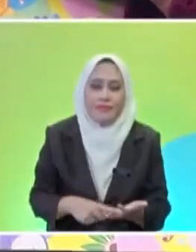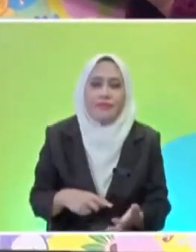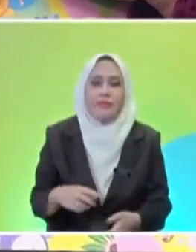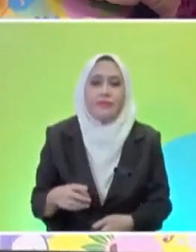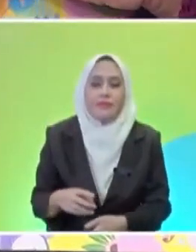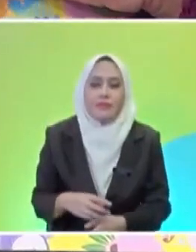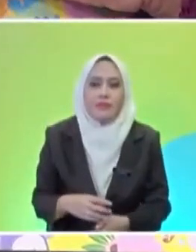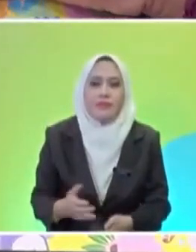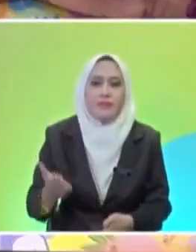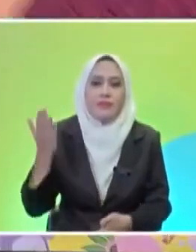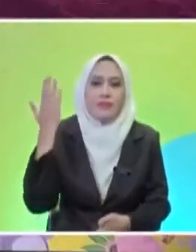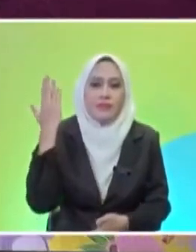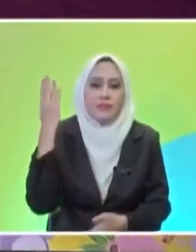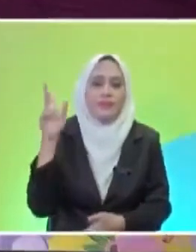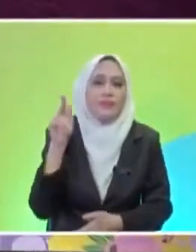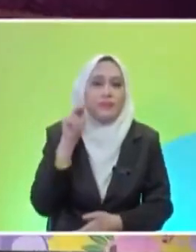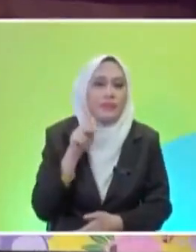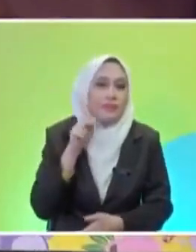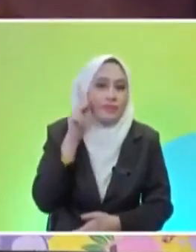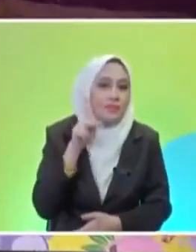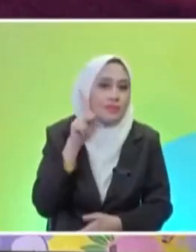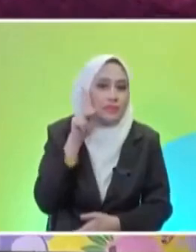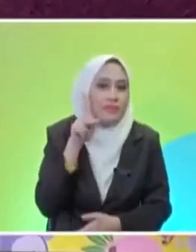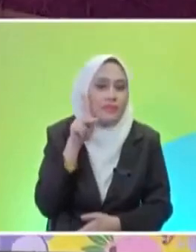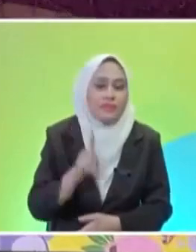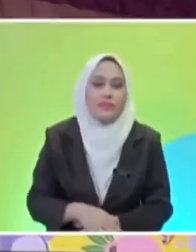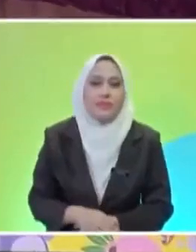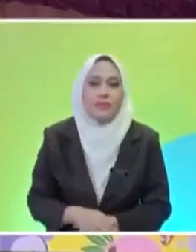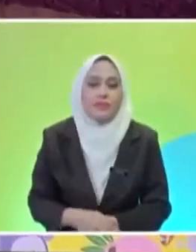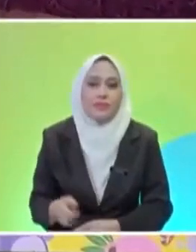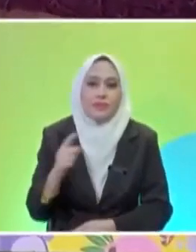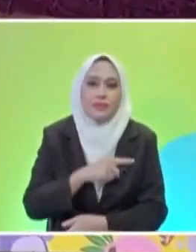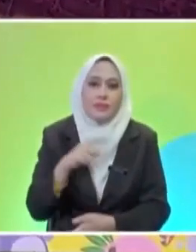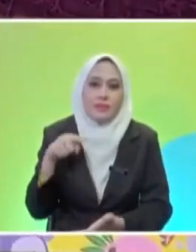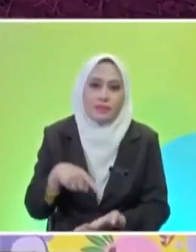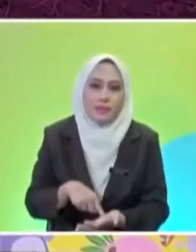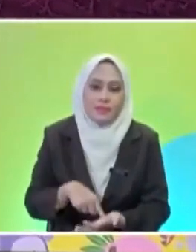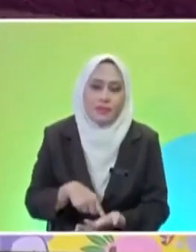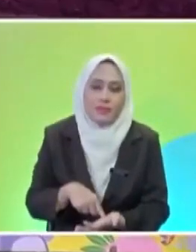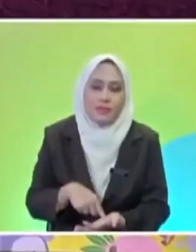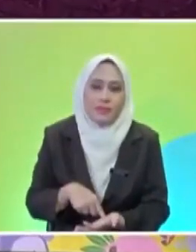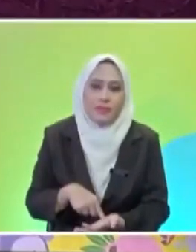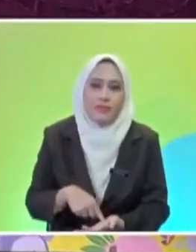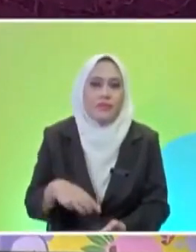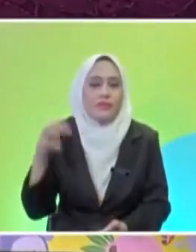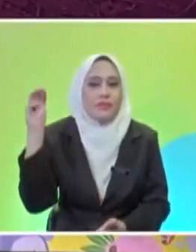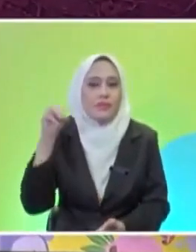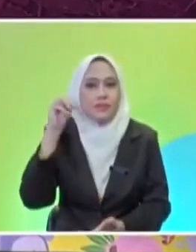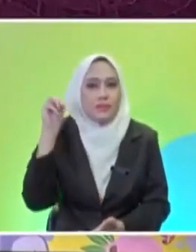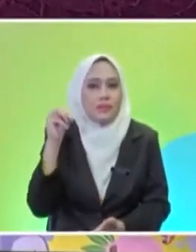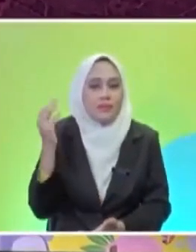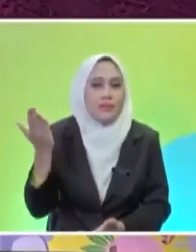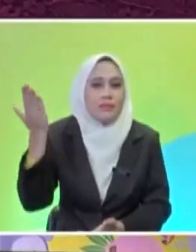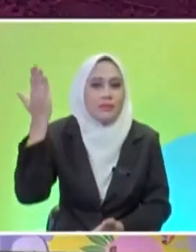Ya, betul. Dia tulis kat situ dia jatuh hari Khamis. Kalau hari ini hari Jumaat, semalam